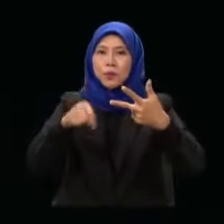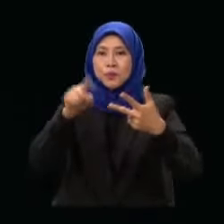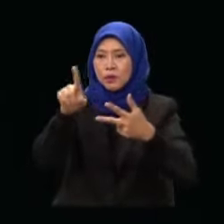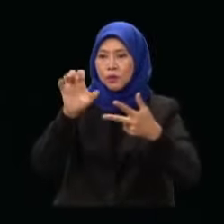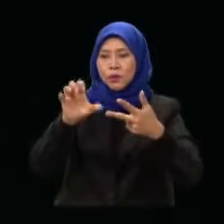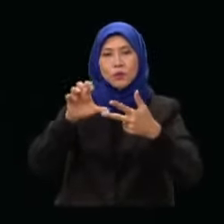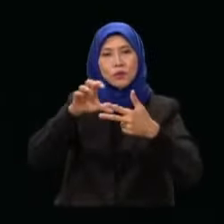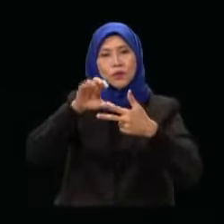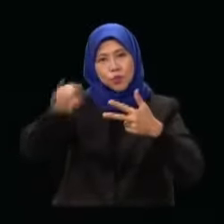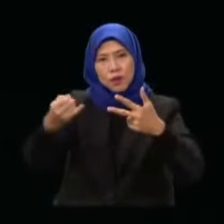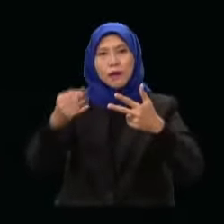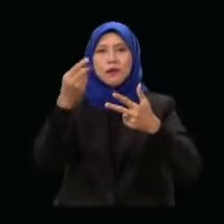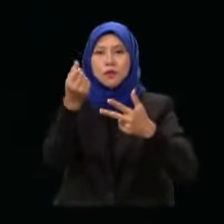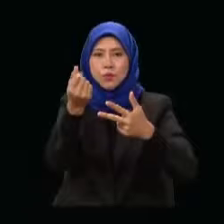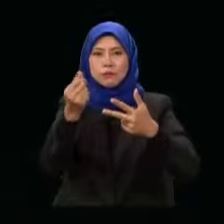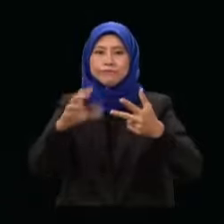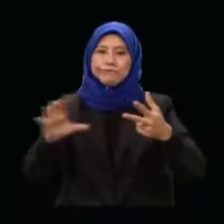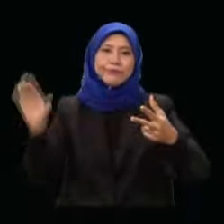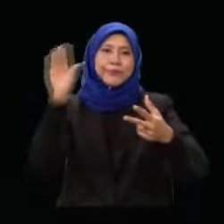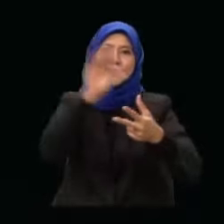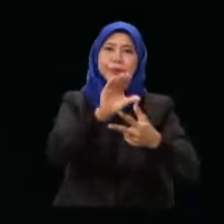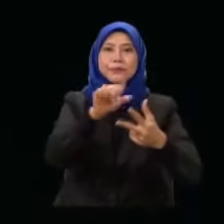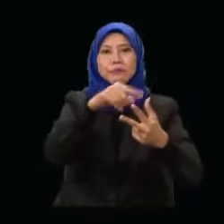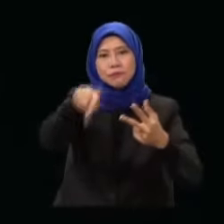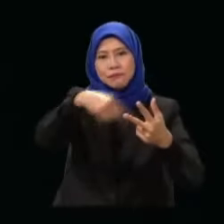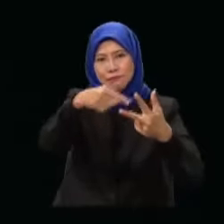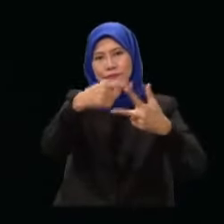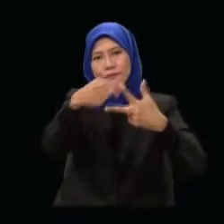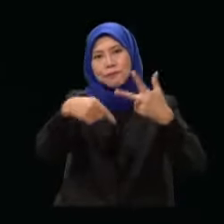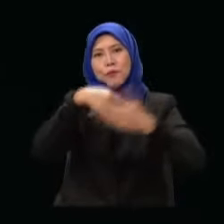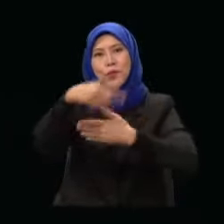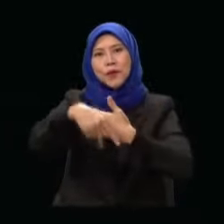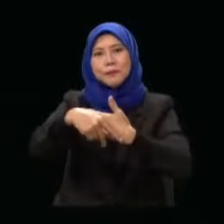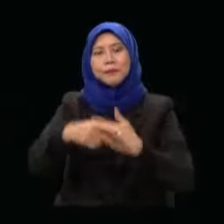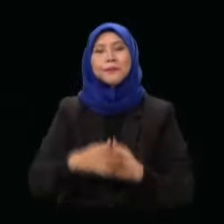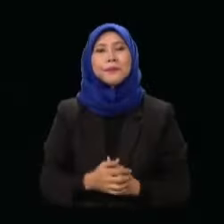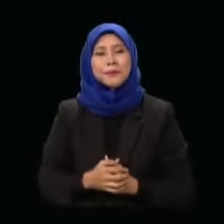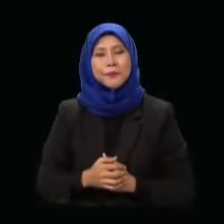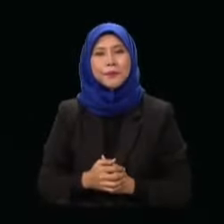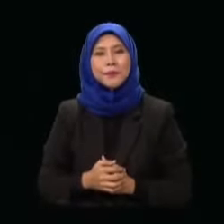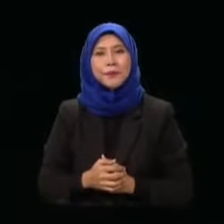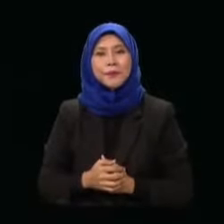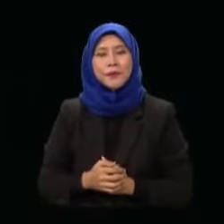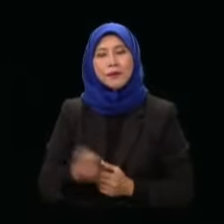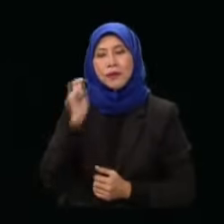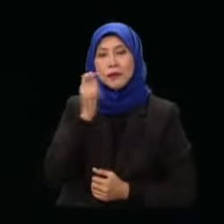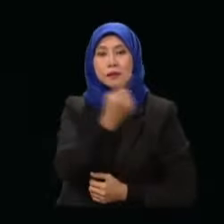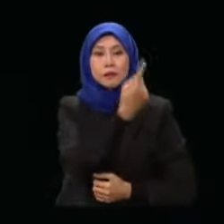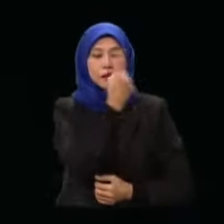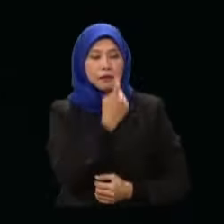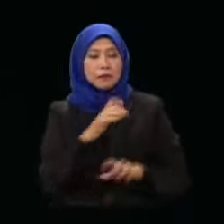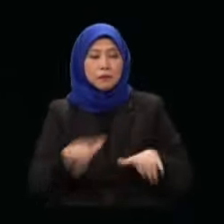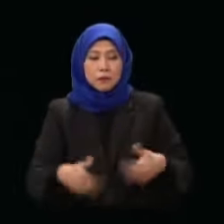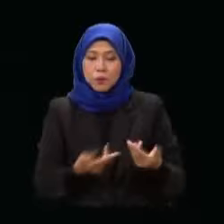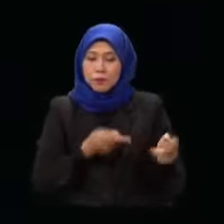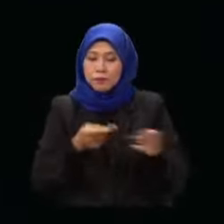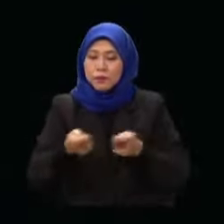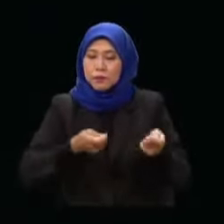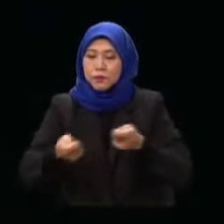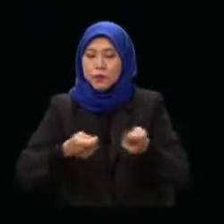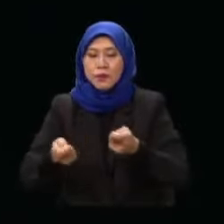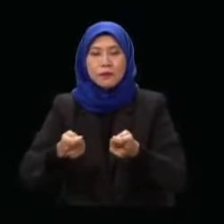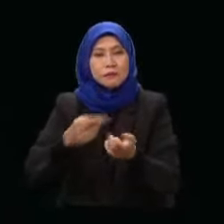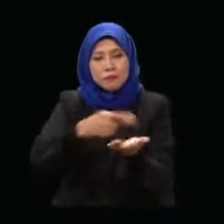dana bagaimana tadi menawa ditanya dengan sayur Bagaimana bagaimana pengurusan